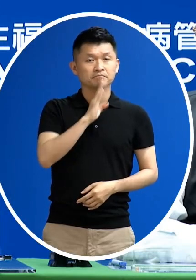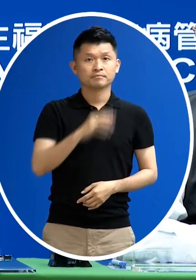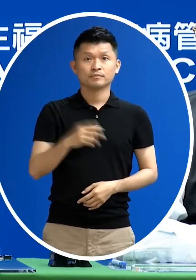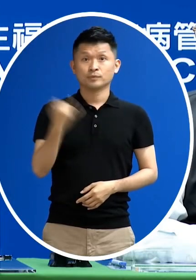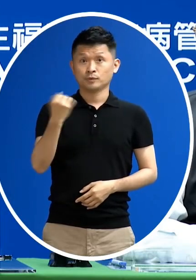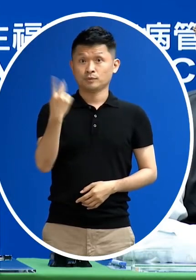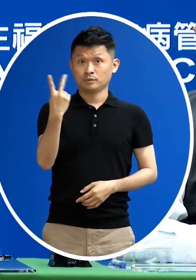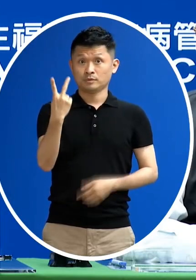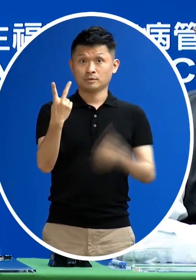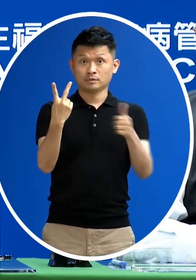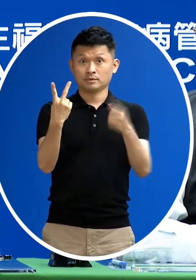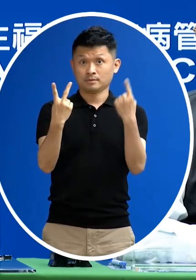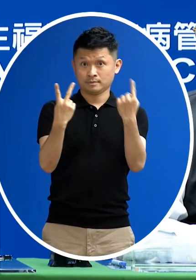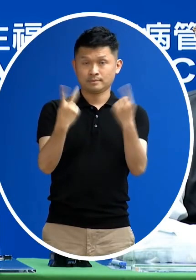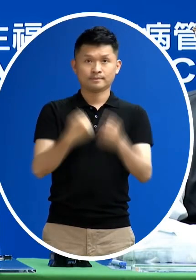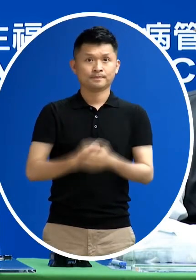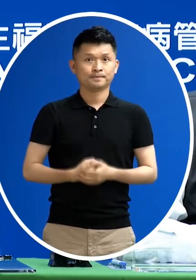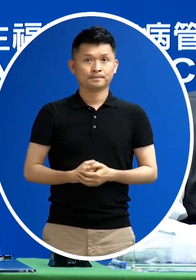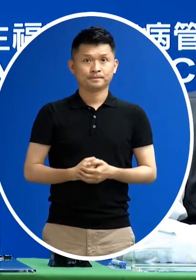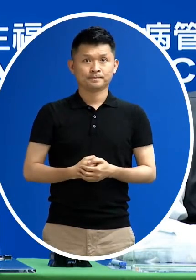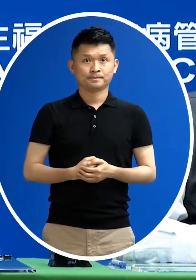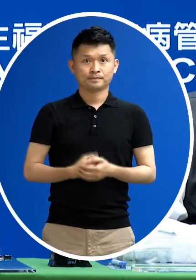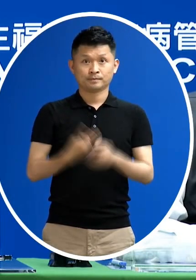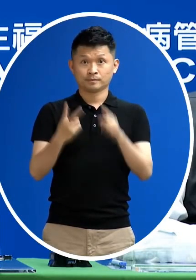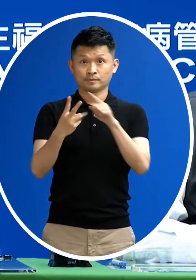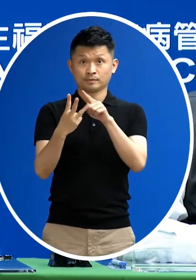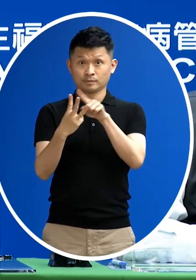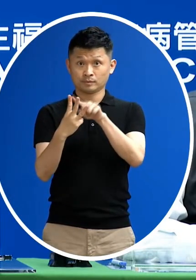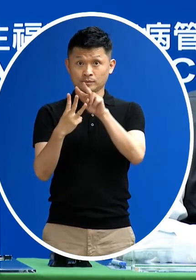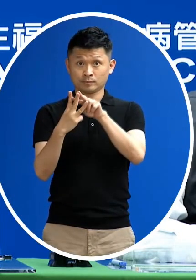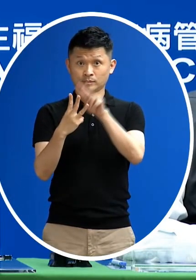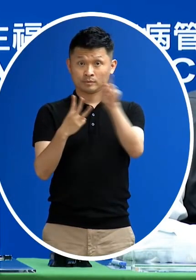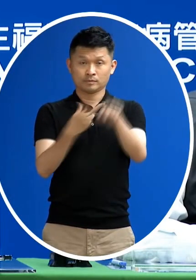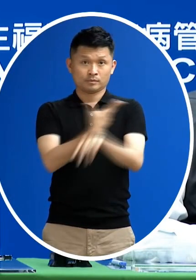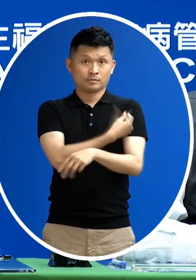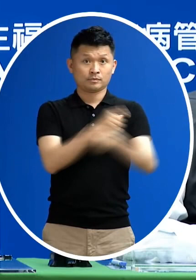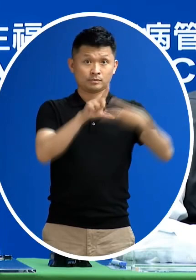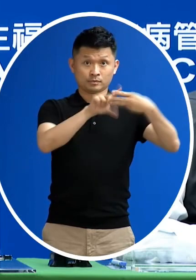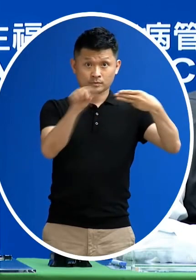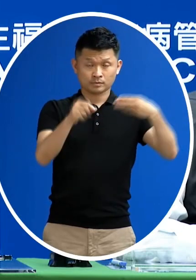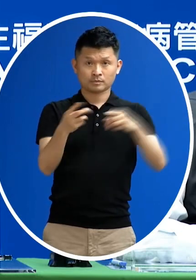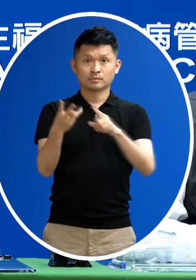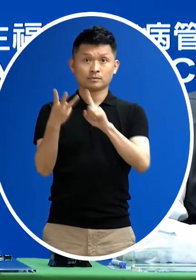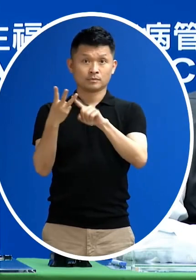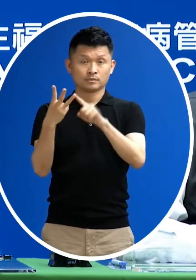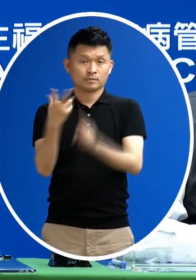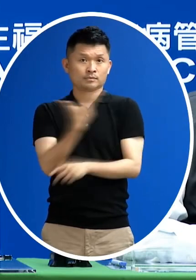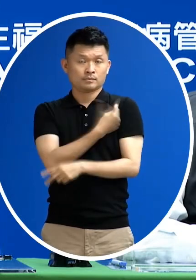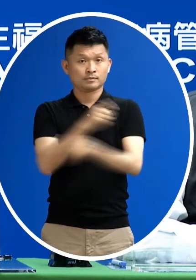2女1男。好，那有2位打过3剂的疫苗，那1位打过2剂的疫苗。